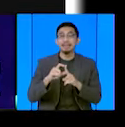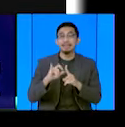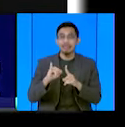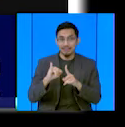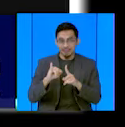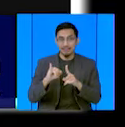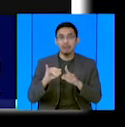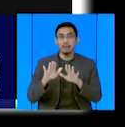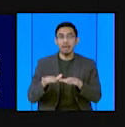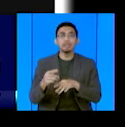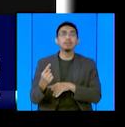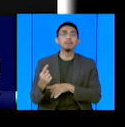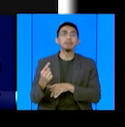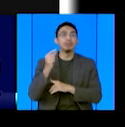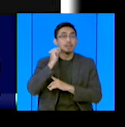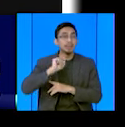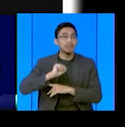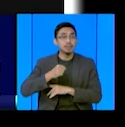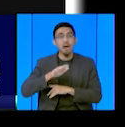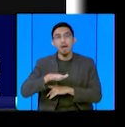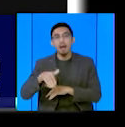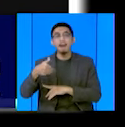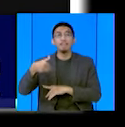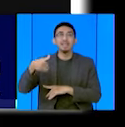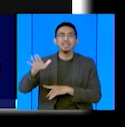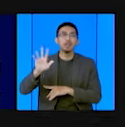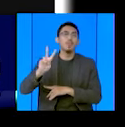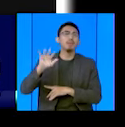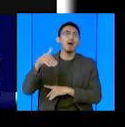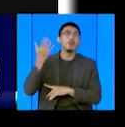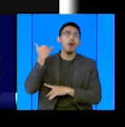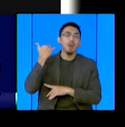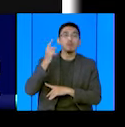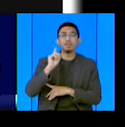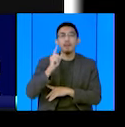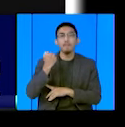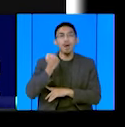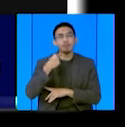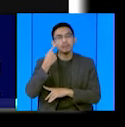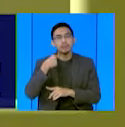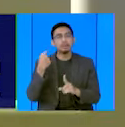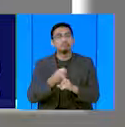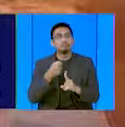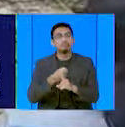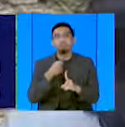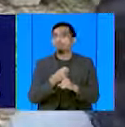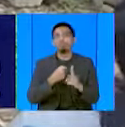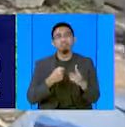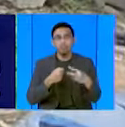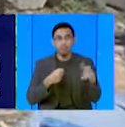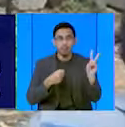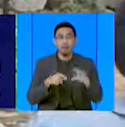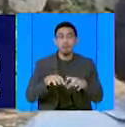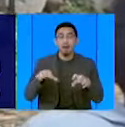tinggal sendiri. Istri dan anaknya pergi dari rumah sejak 2 tahun lalu karena pelaku kerap melakukan kekerasan. Tetangga mengenal pelaku